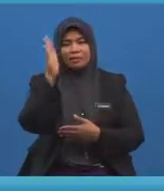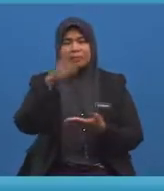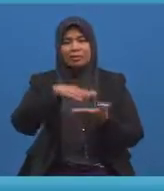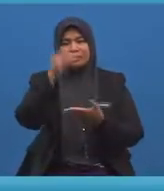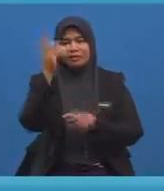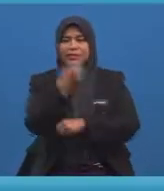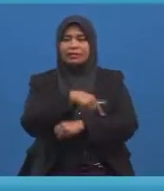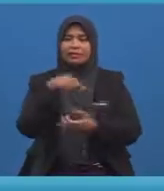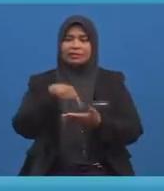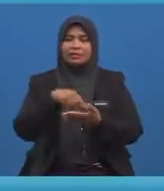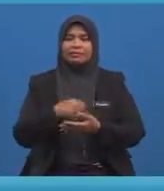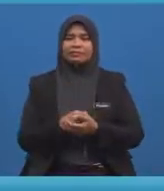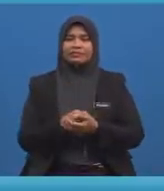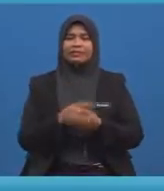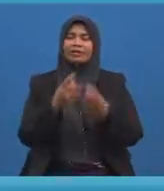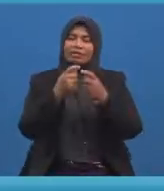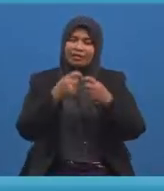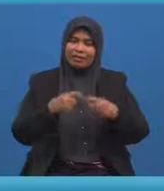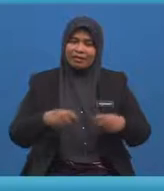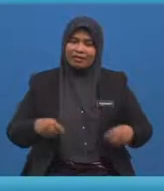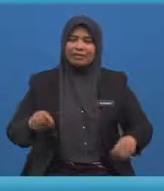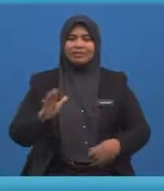ini. Tenangkan diri anda.